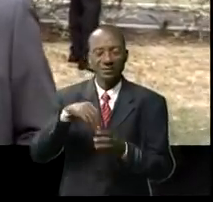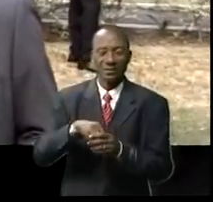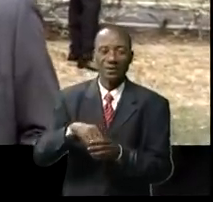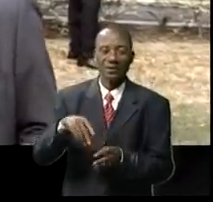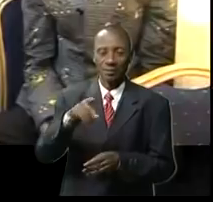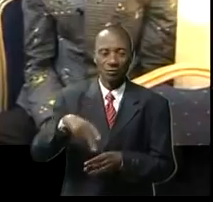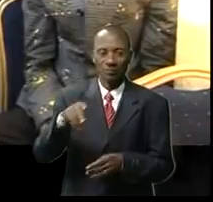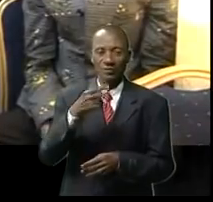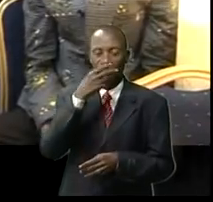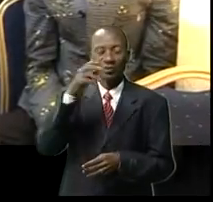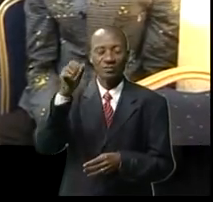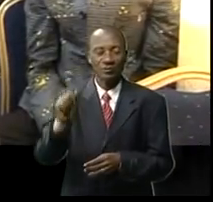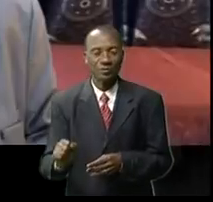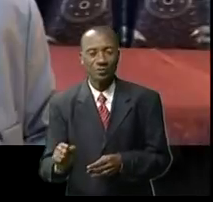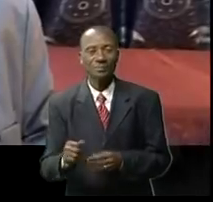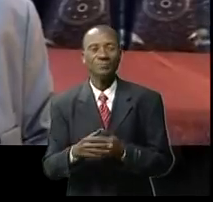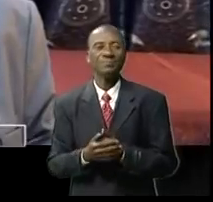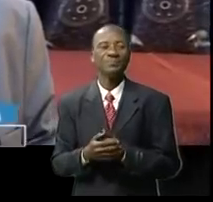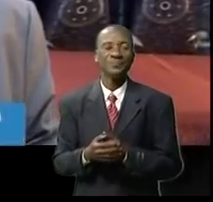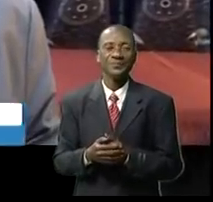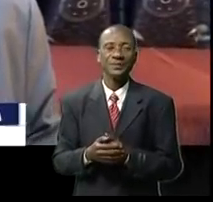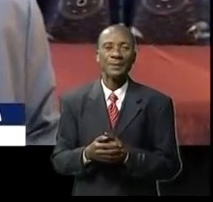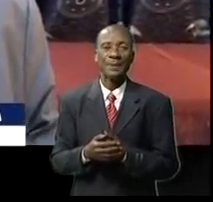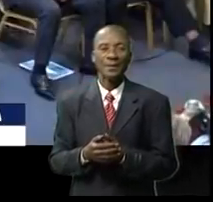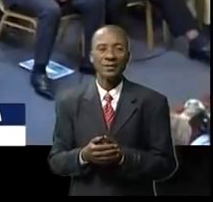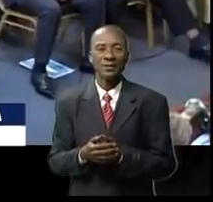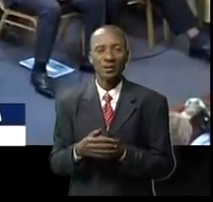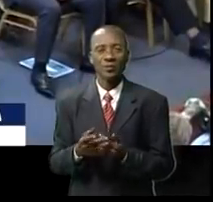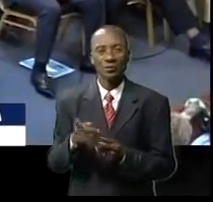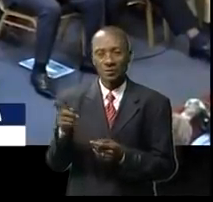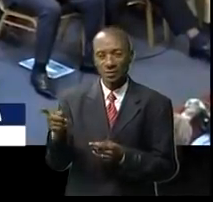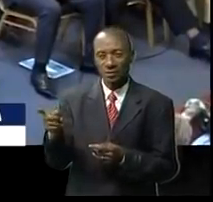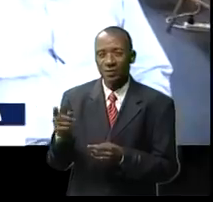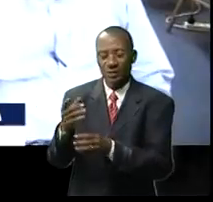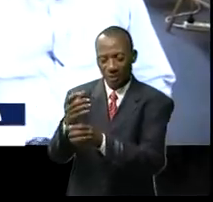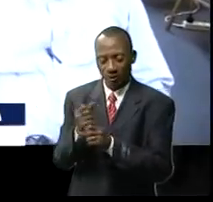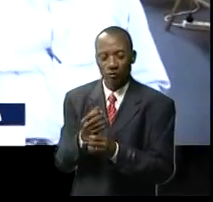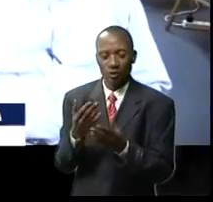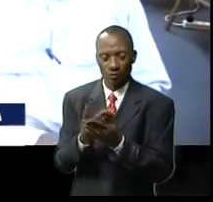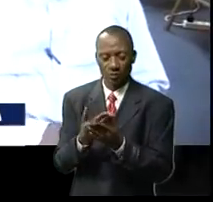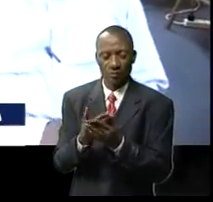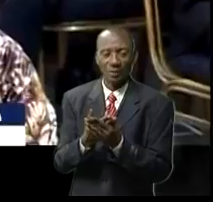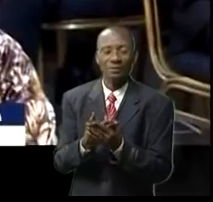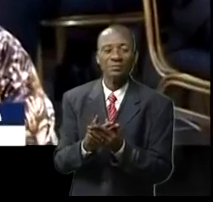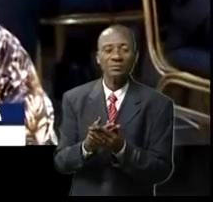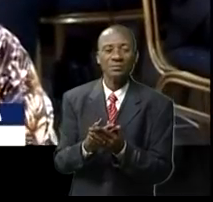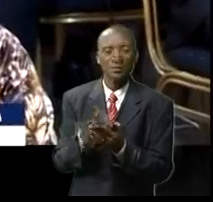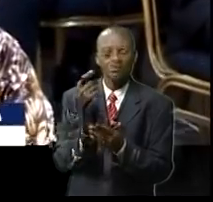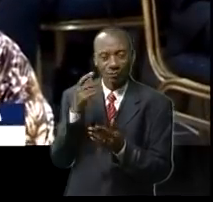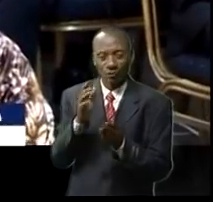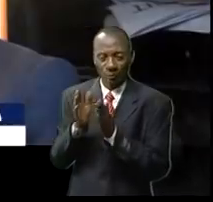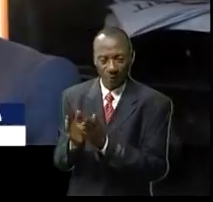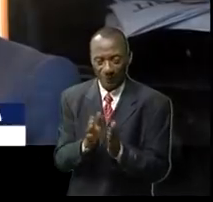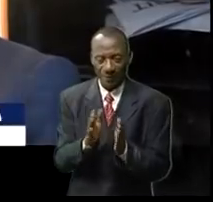Bukavu. L'auteur a appelé ses notables à s'approprier ces documents afin d'en faire un lobbying auprès des